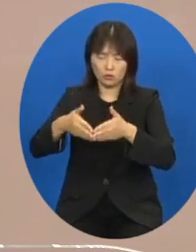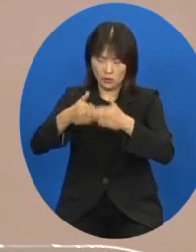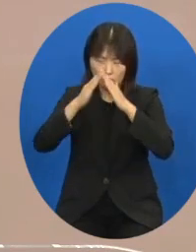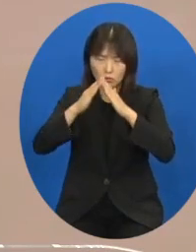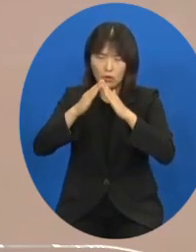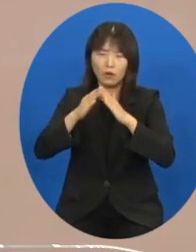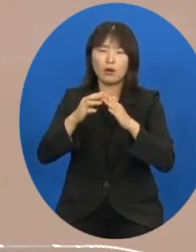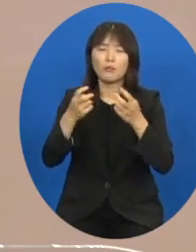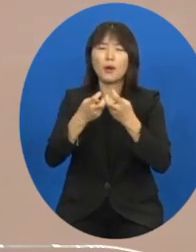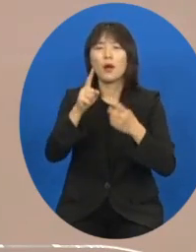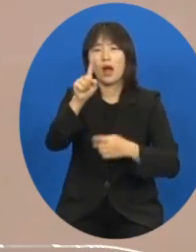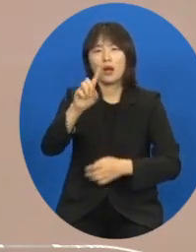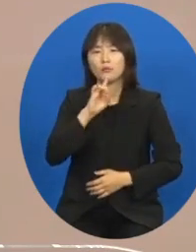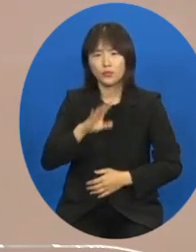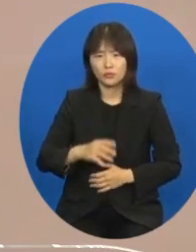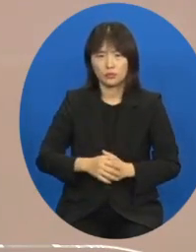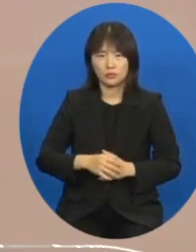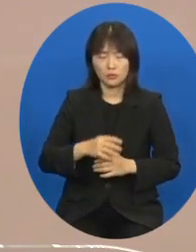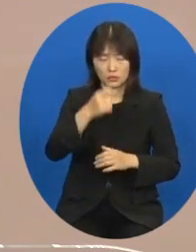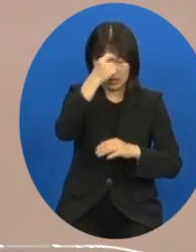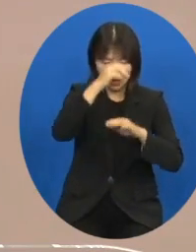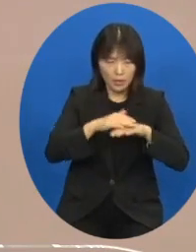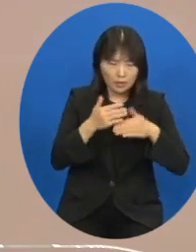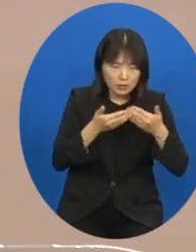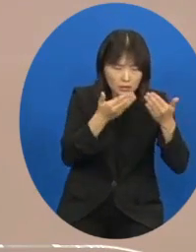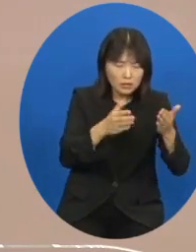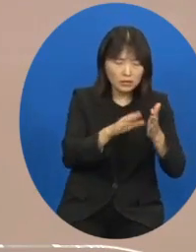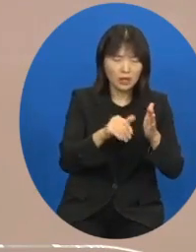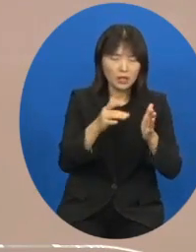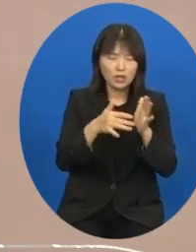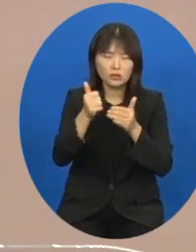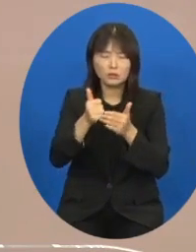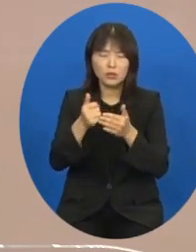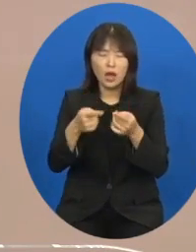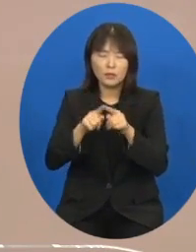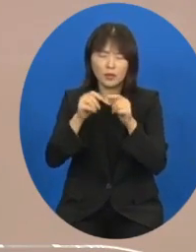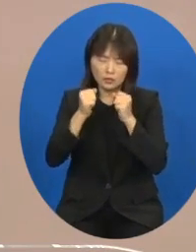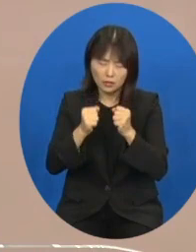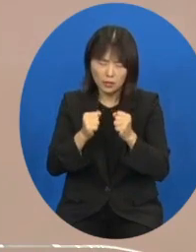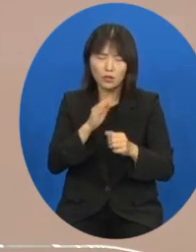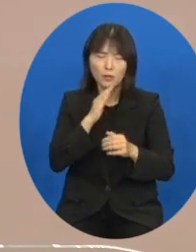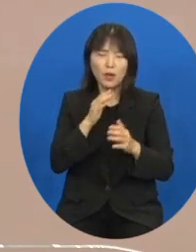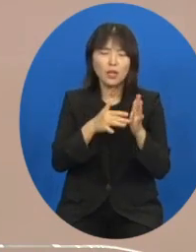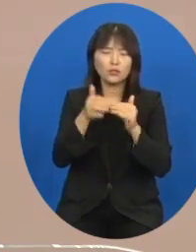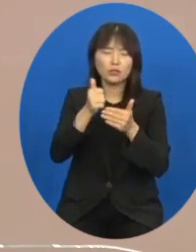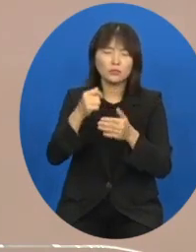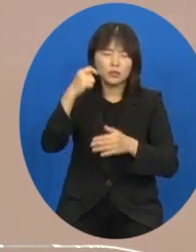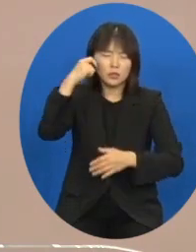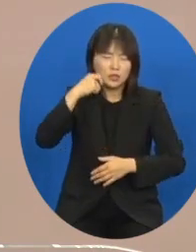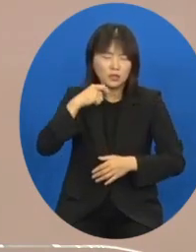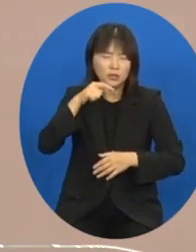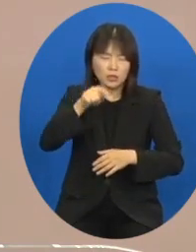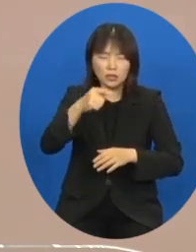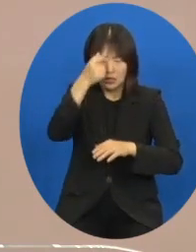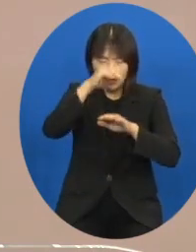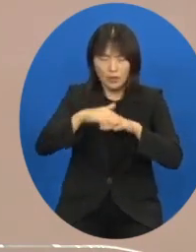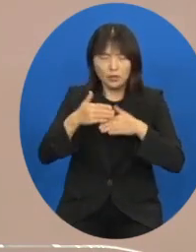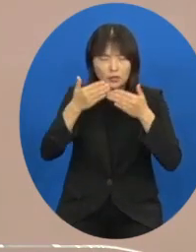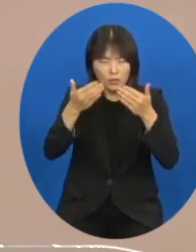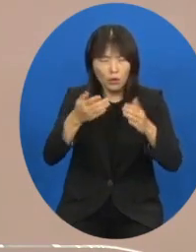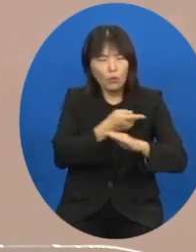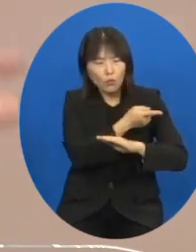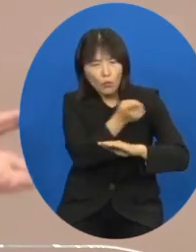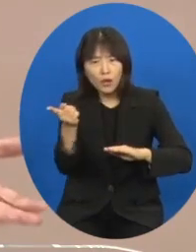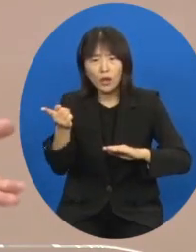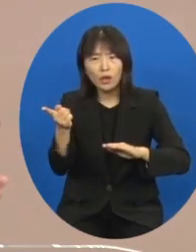예배를 드리면 예수님이 함께 계시는 정말 예수님이 느껴지는 그런 예배를 드리는 것 외에는 저에게는